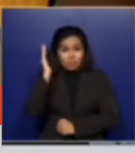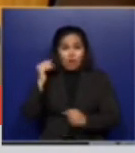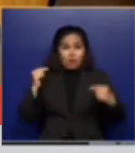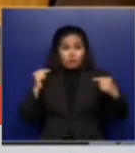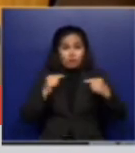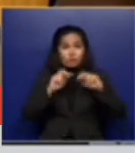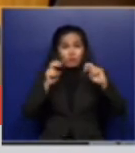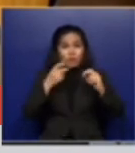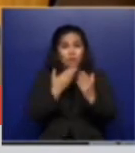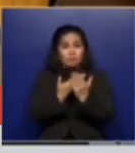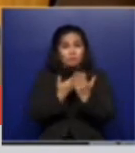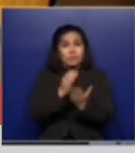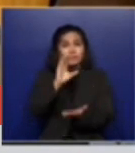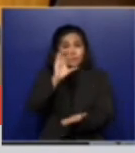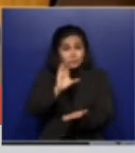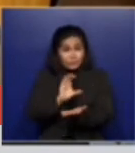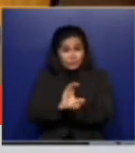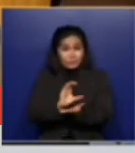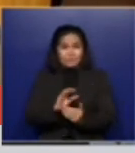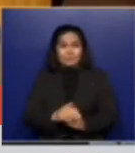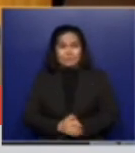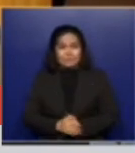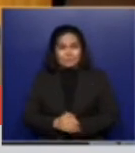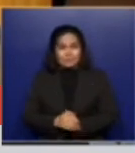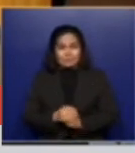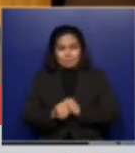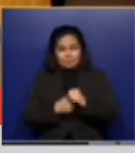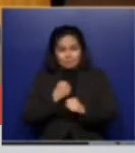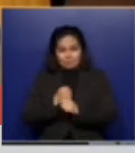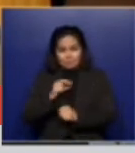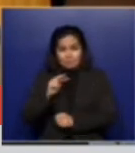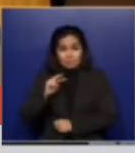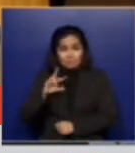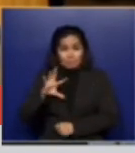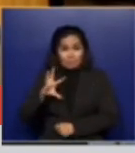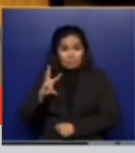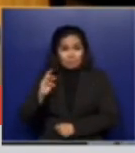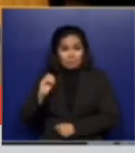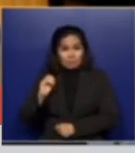งบประมาณ2564ซึ่ง